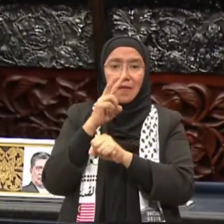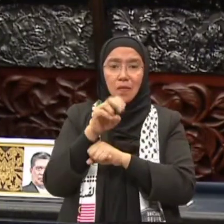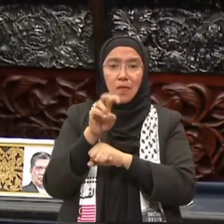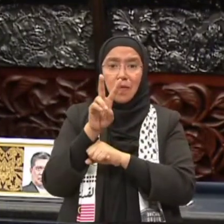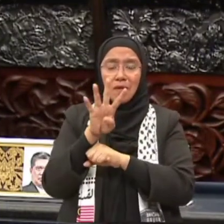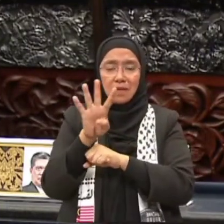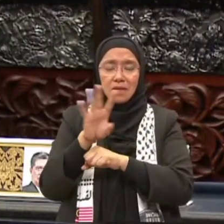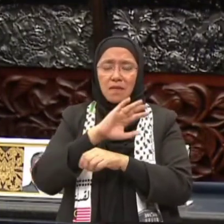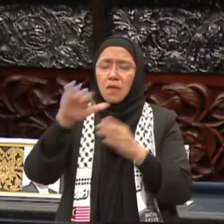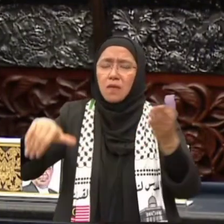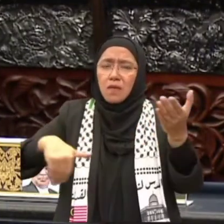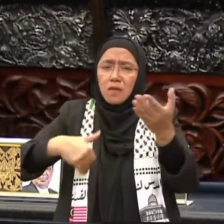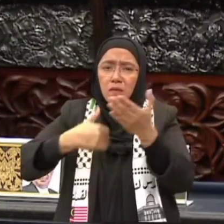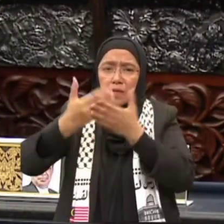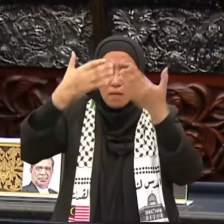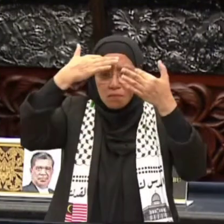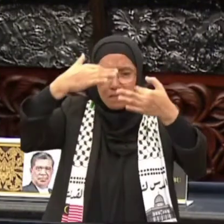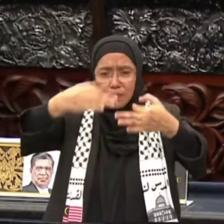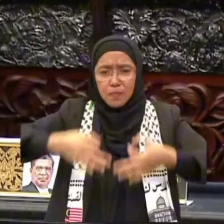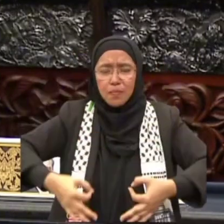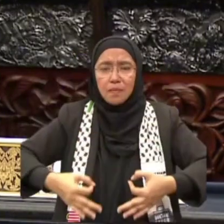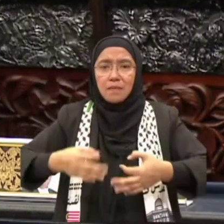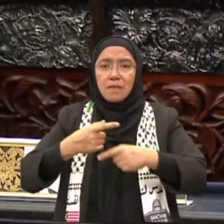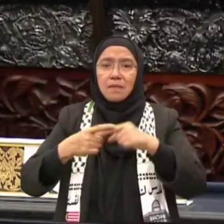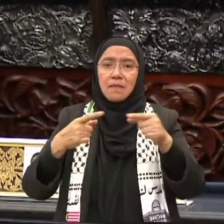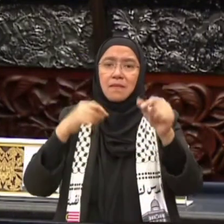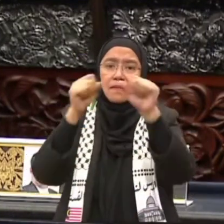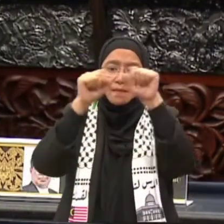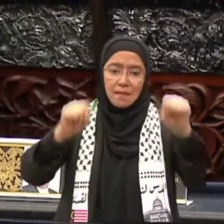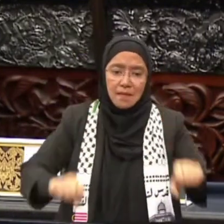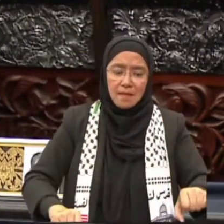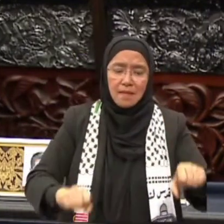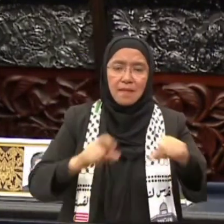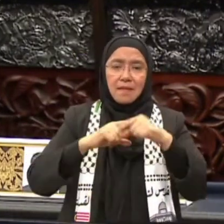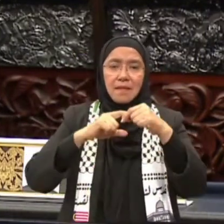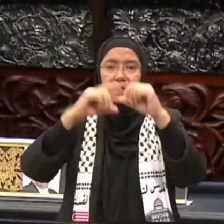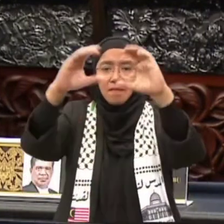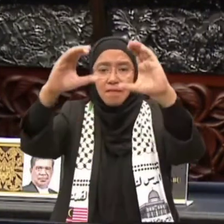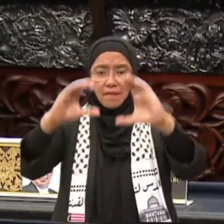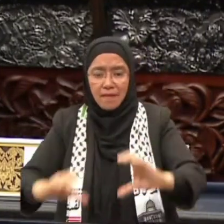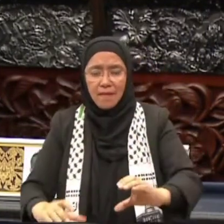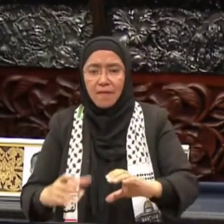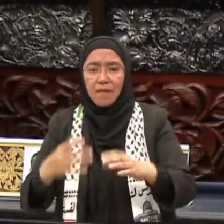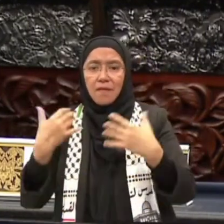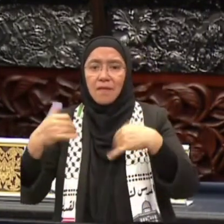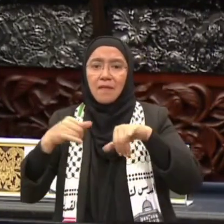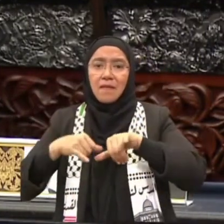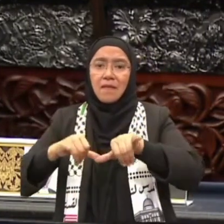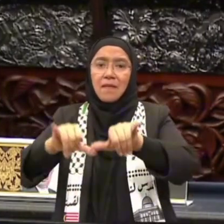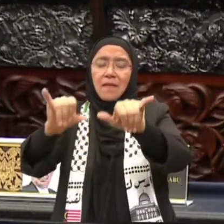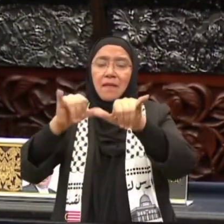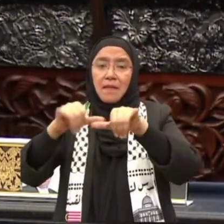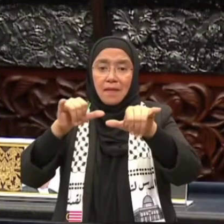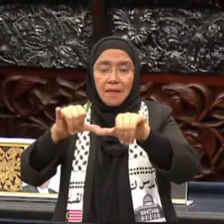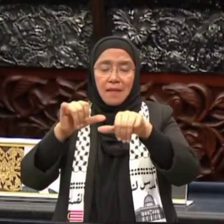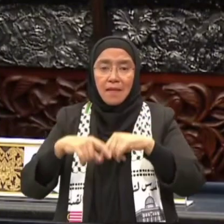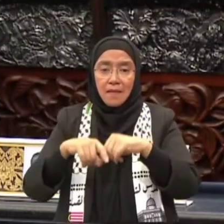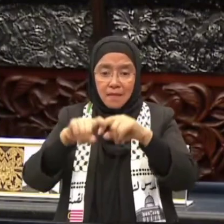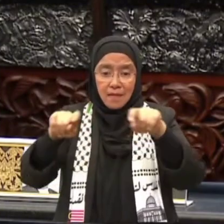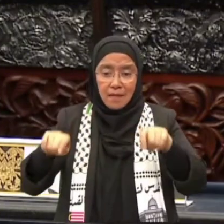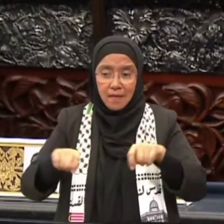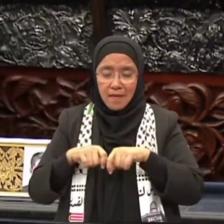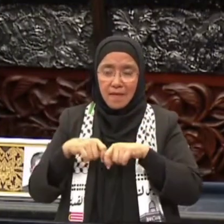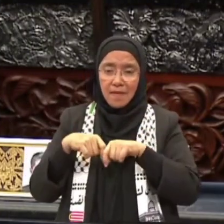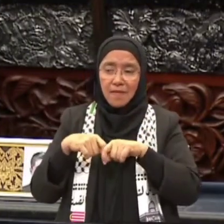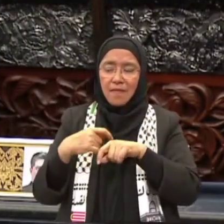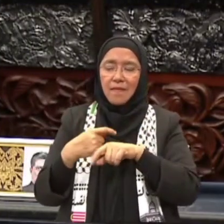keseluruhan keputusan, sistem, kaedah telah pun berada di tempat yang sewajarnya, maka